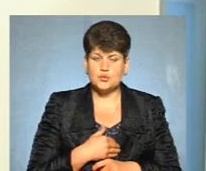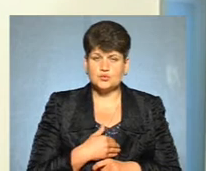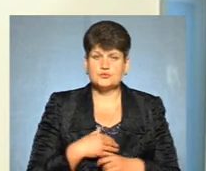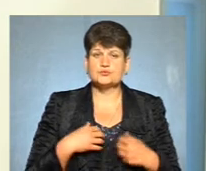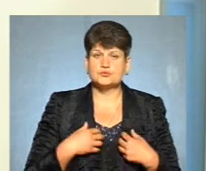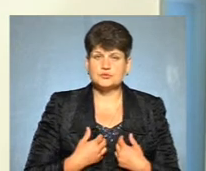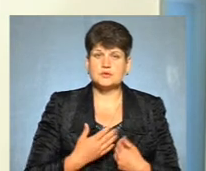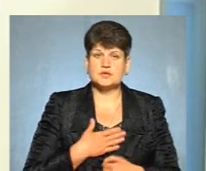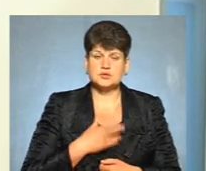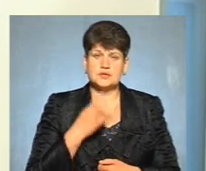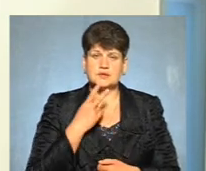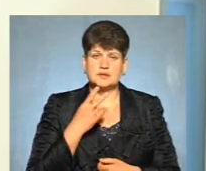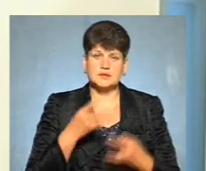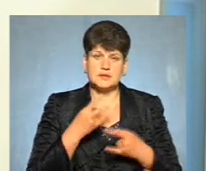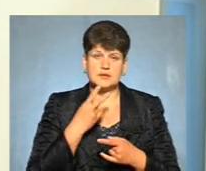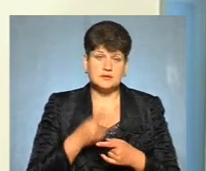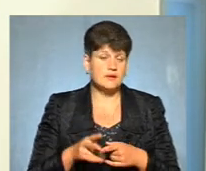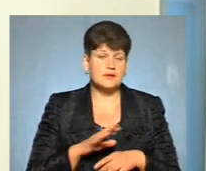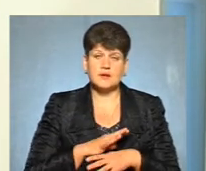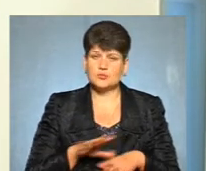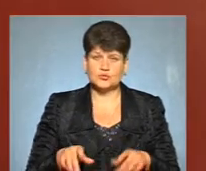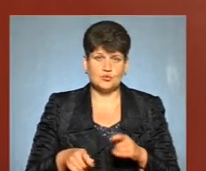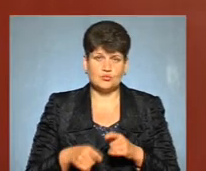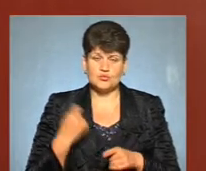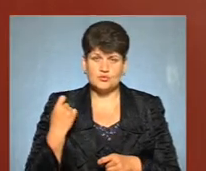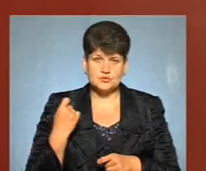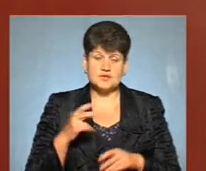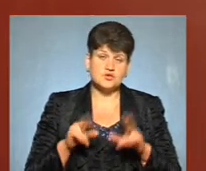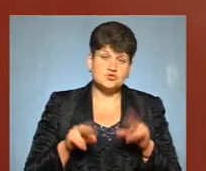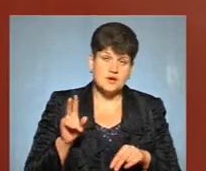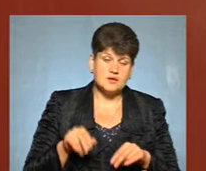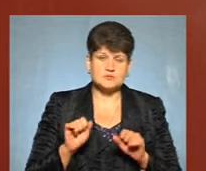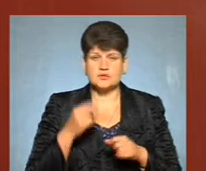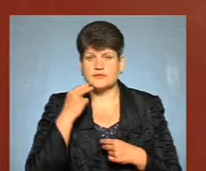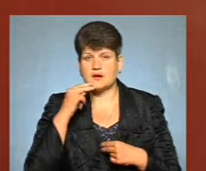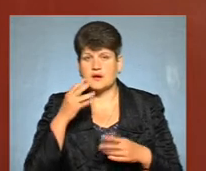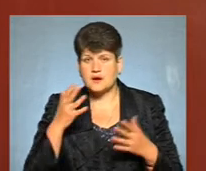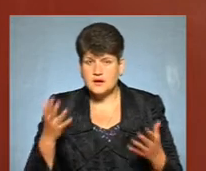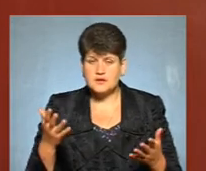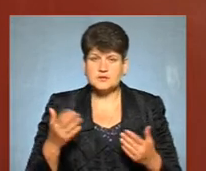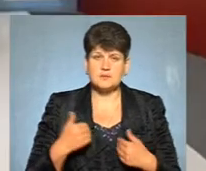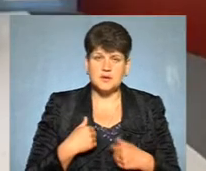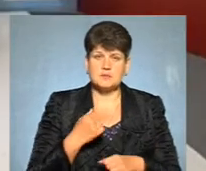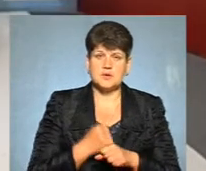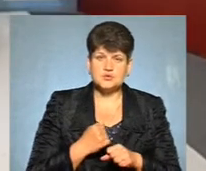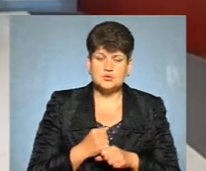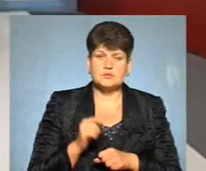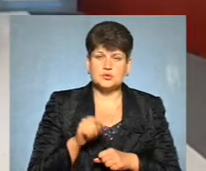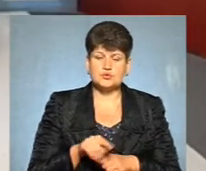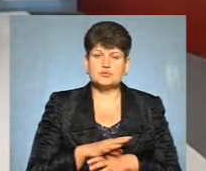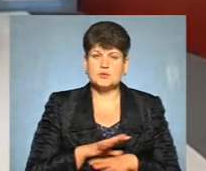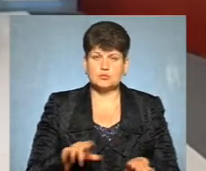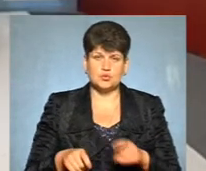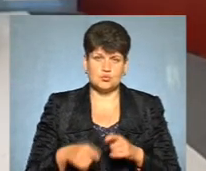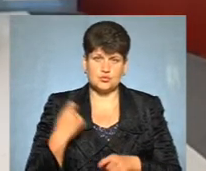наших телеглядачів, їх не було, цих порушень. Можливо, це і на краще. Це, можливо, на краще. І ми працюємо для того, щоб не було